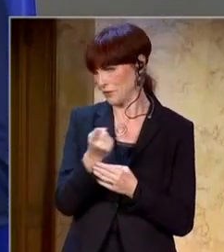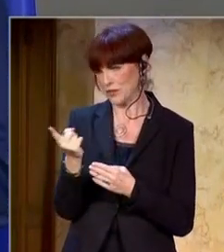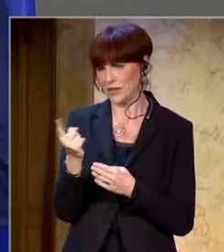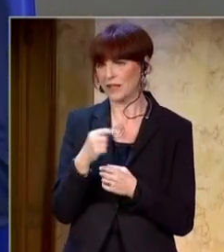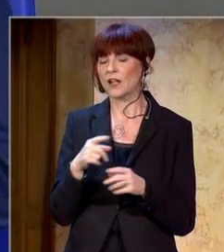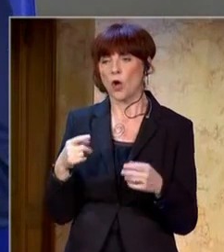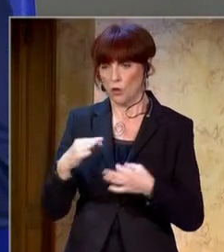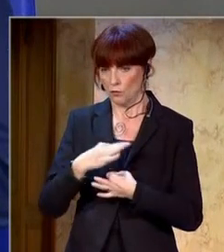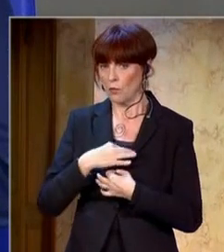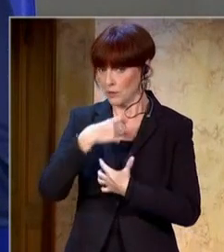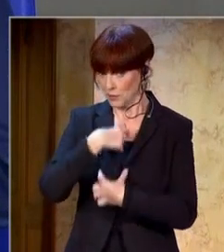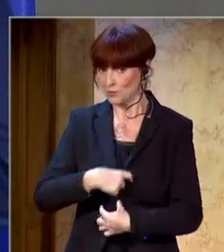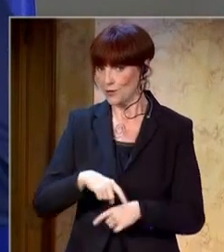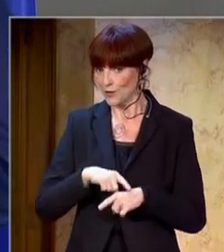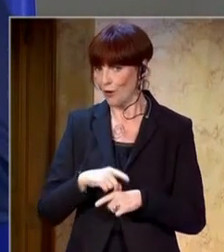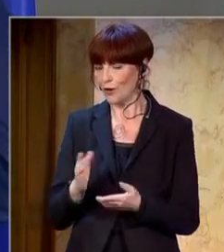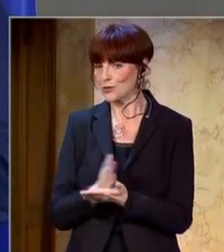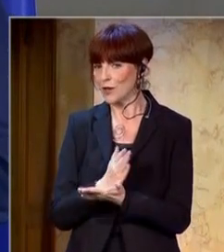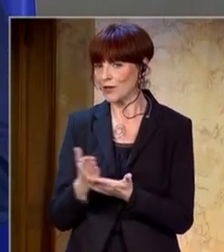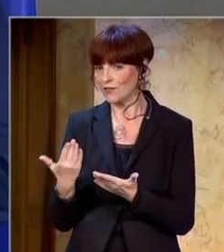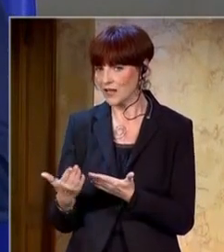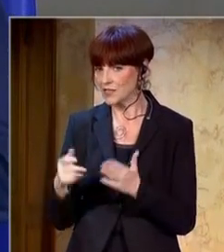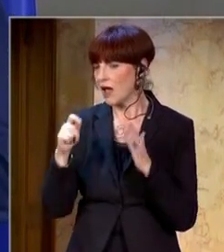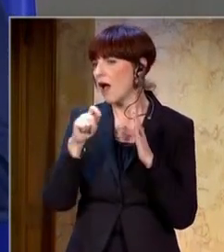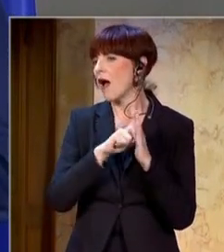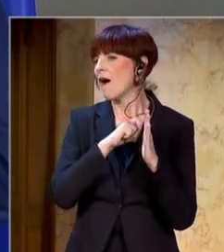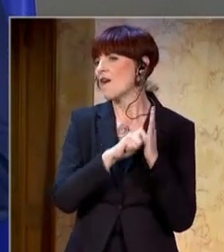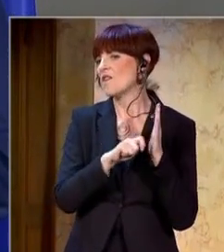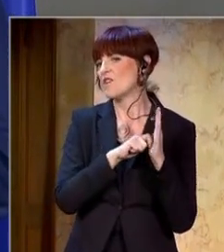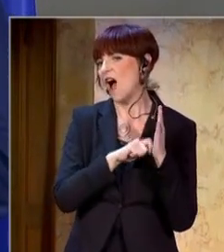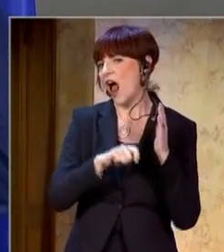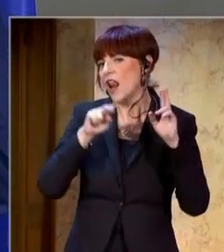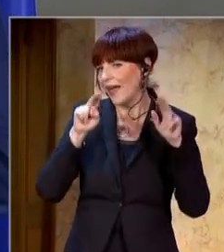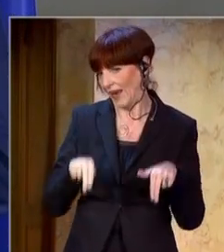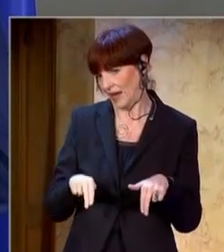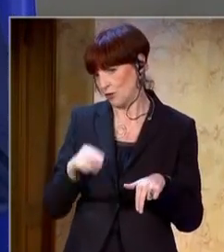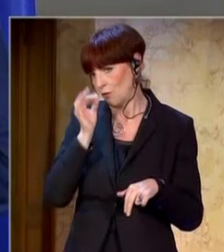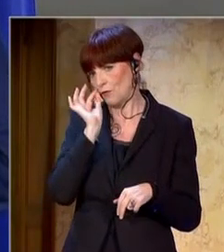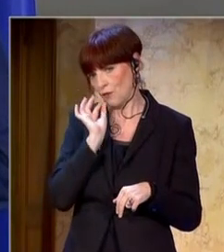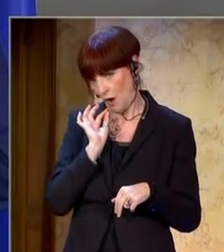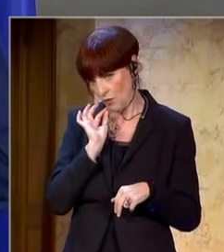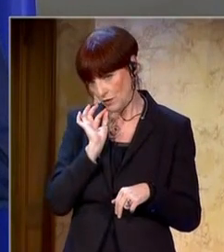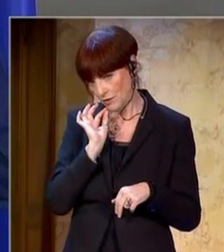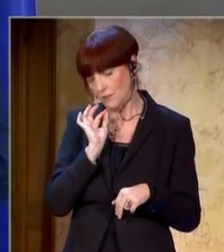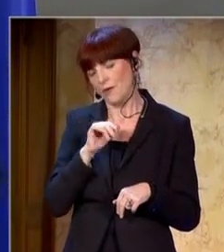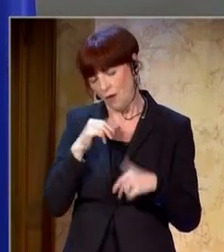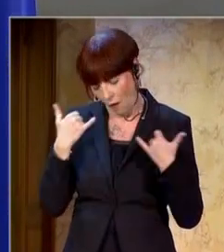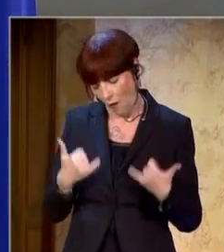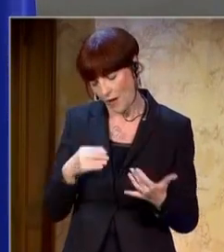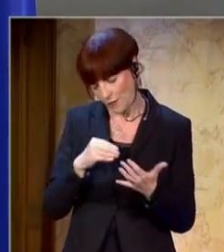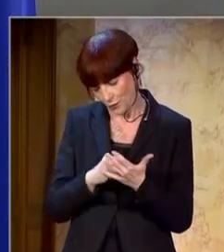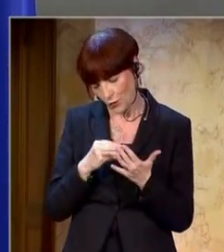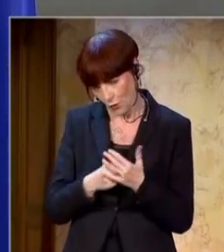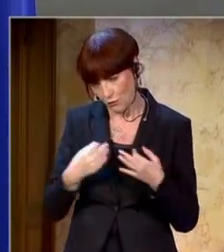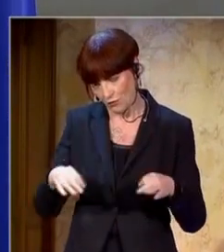durchaus entscheidender Bedeutung, das ist das Wahlrecht für Frauen, das wir durchaus auch heuer noch festlich feiern werden und das mir sehr